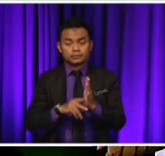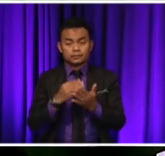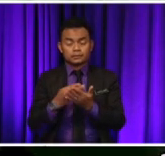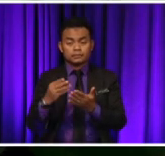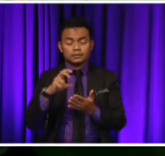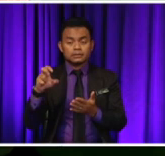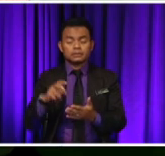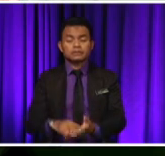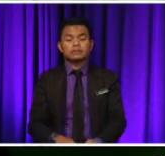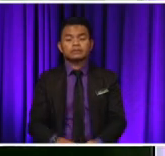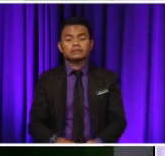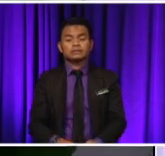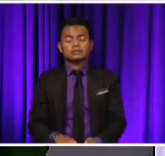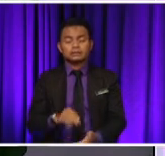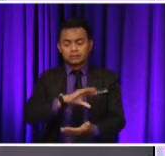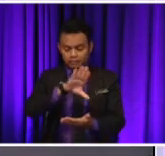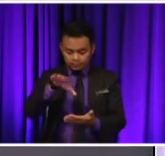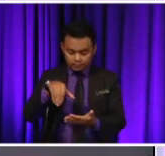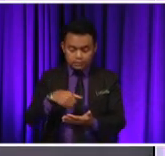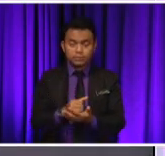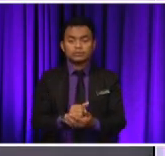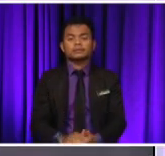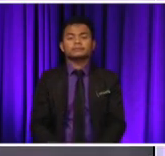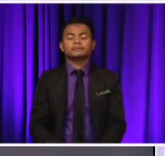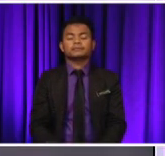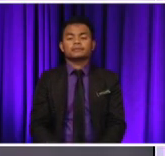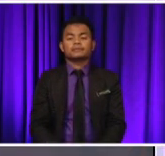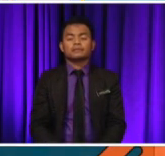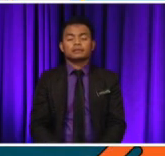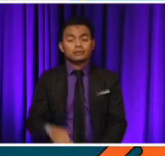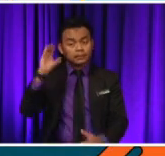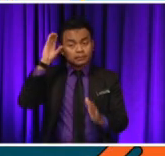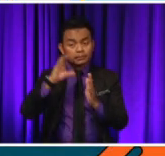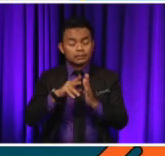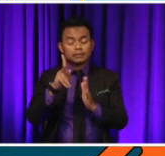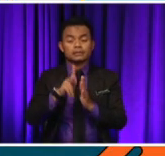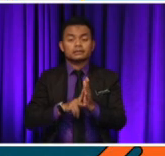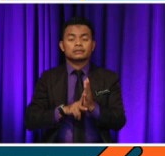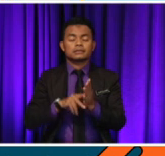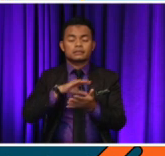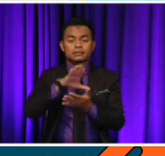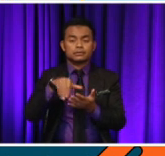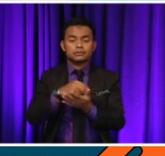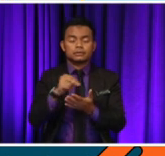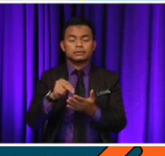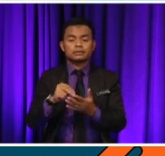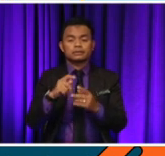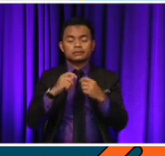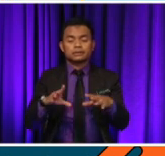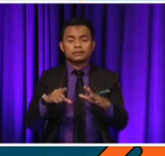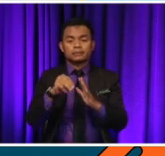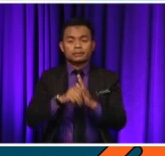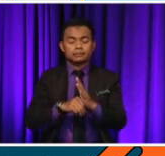gambaran keseluruhan gambaran keseluruhan dalam memperlihatkan hubungan